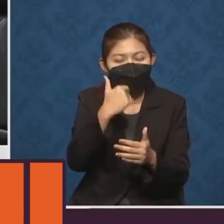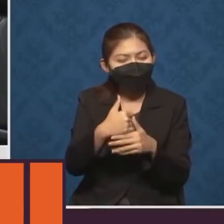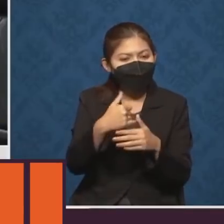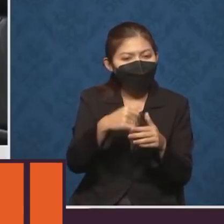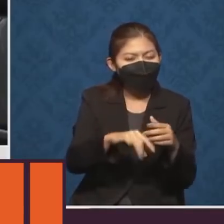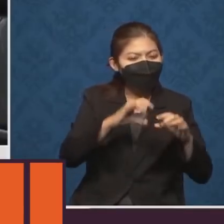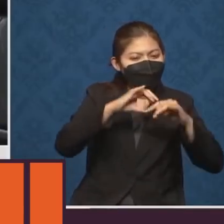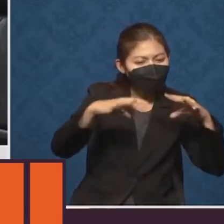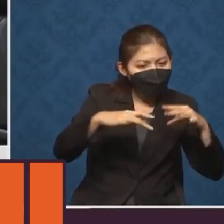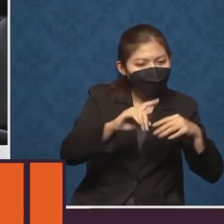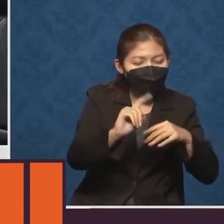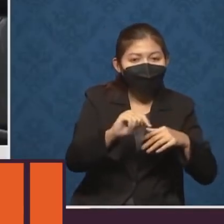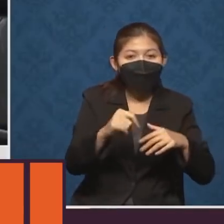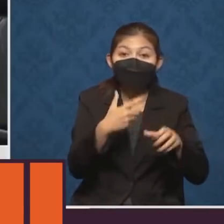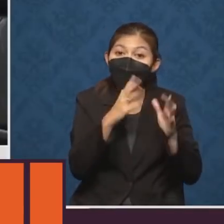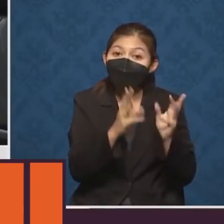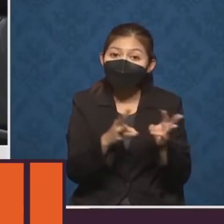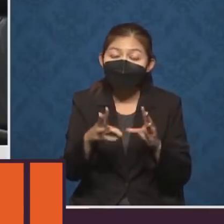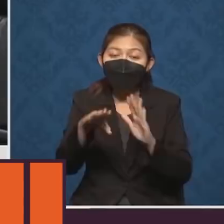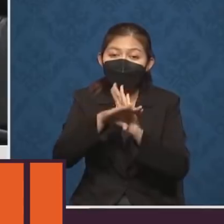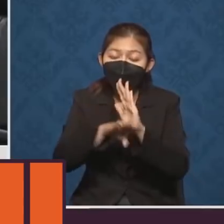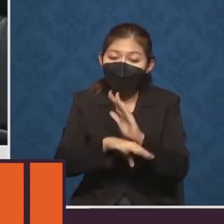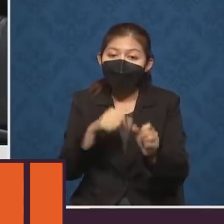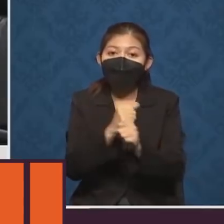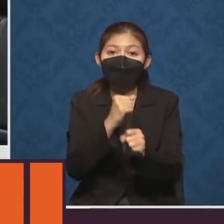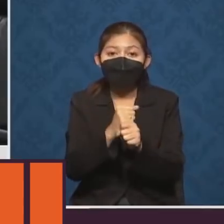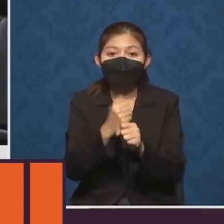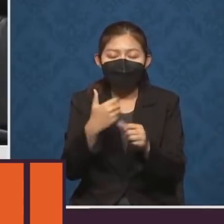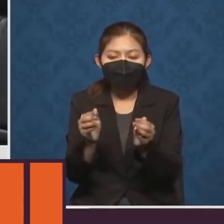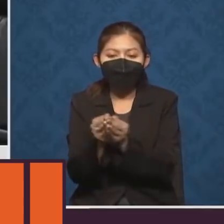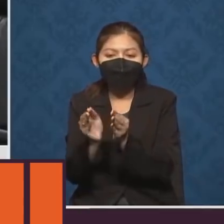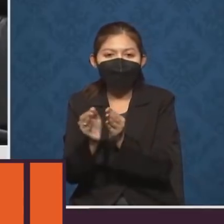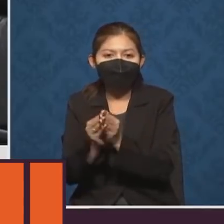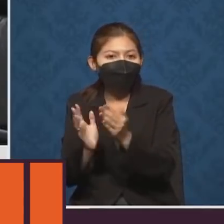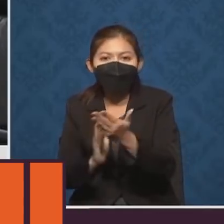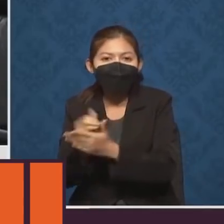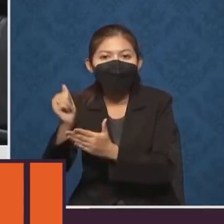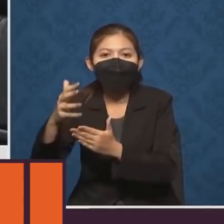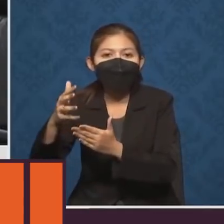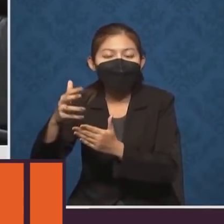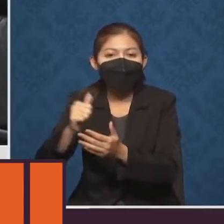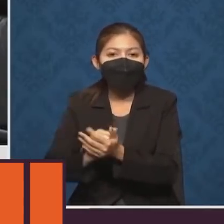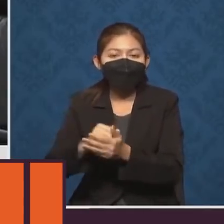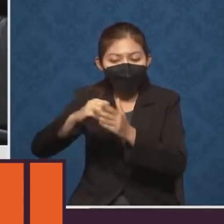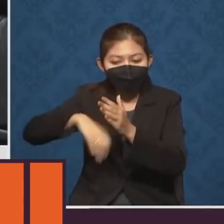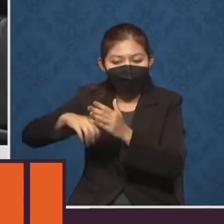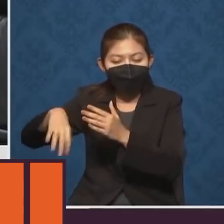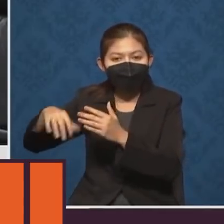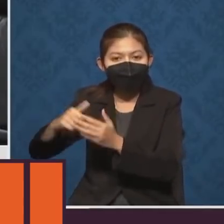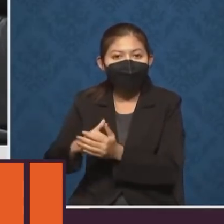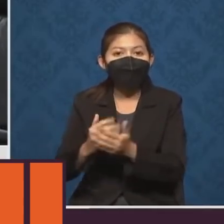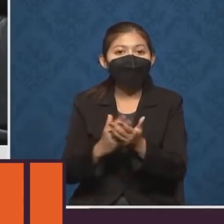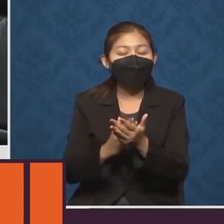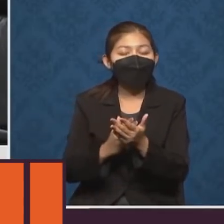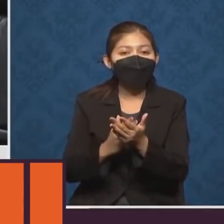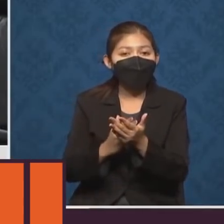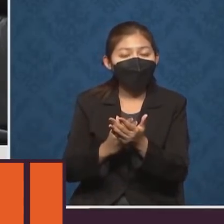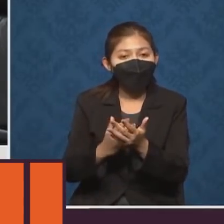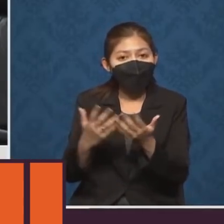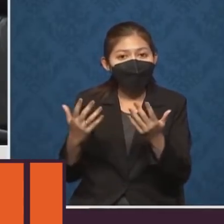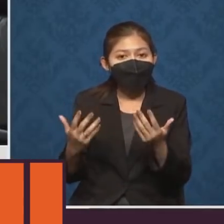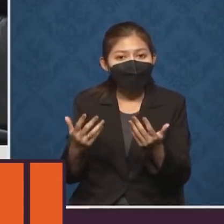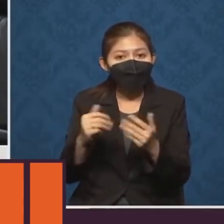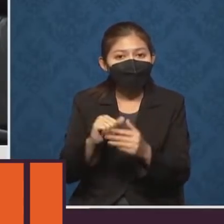แต่จากผลการเงินงานที่ทำให้คะแนนนั้นไม่ผ่านเกณฑ์ที่ทำให้คะแนนนั้นออกเป็นแบบนั้นนะครับแล้วก็